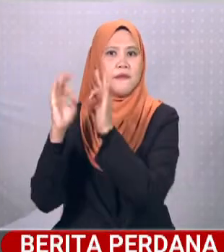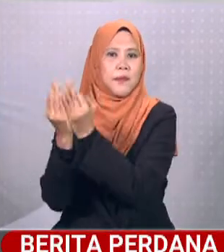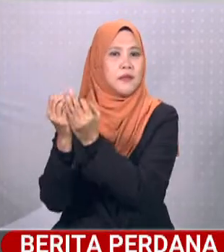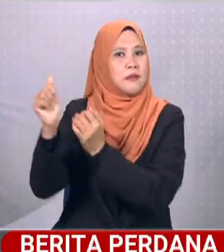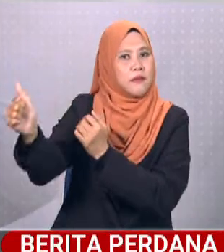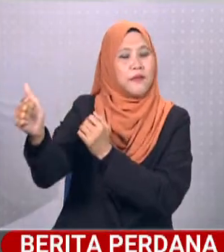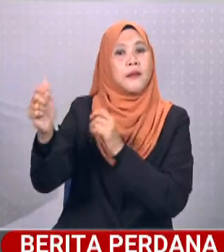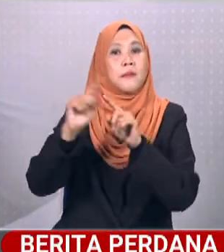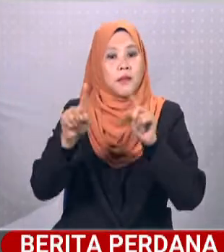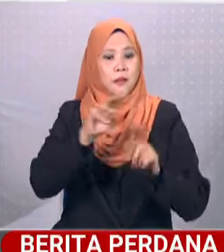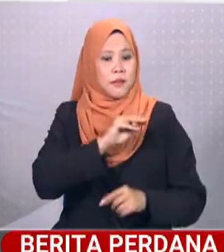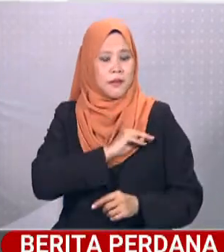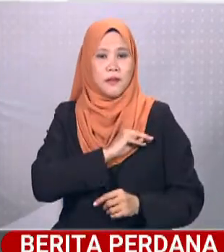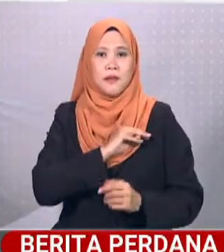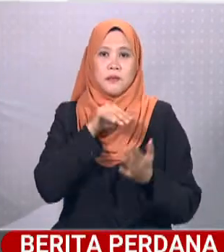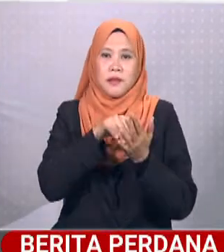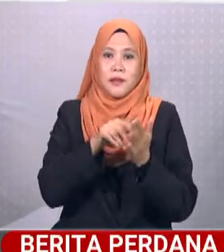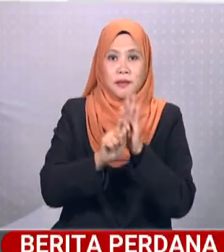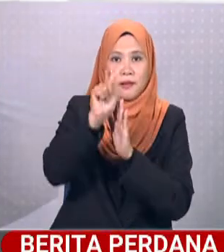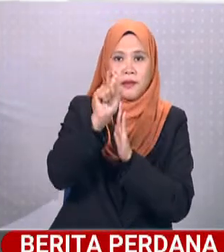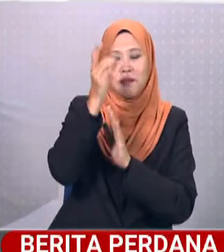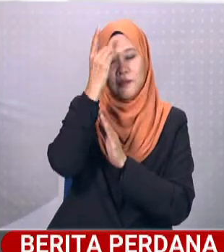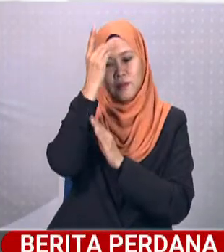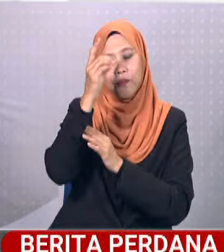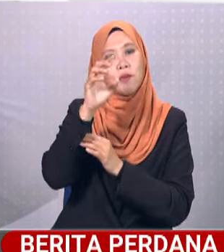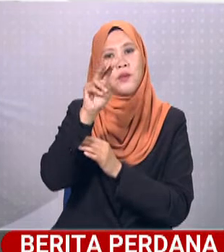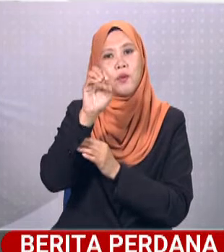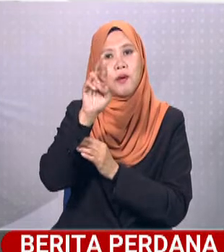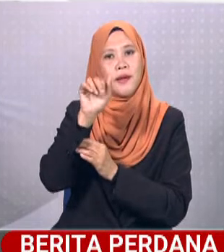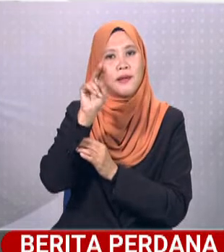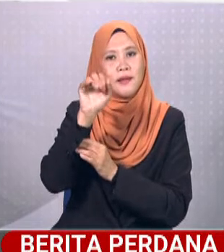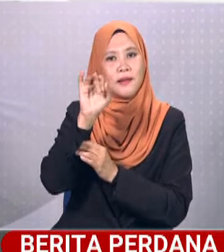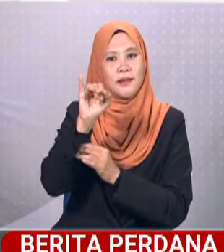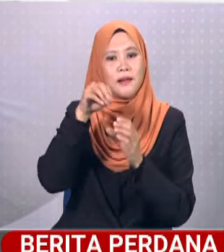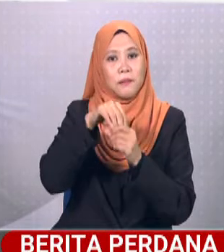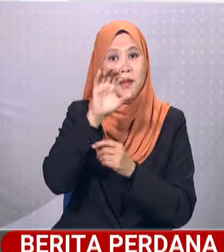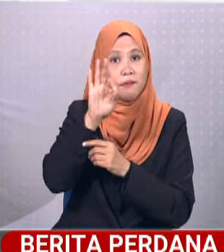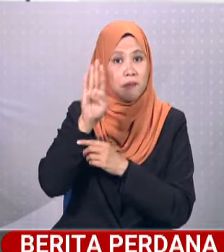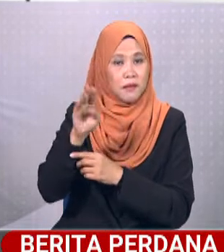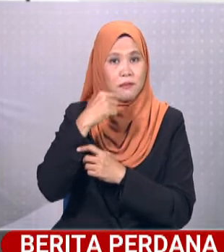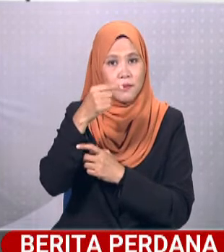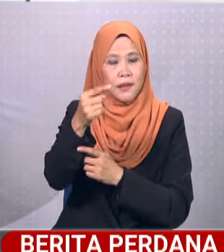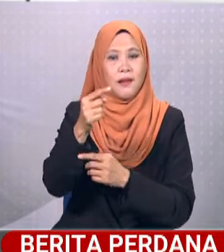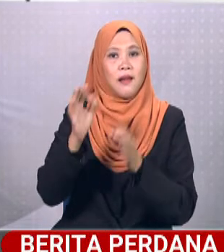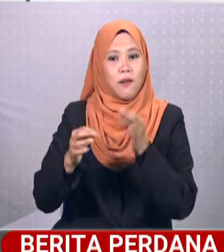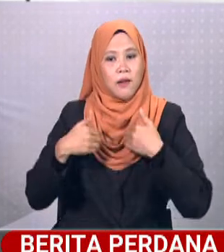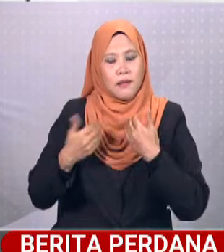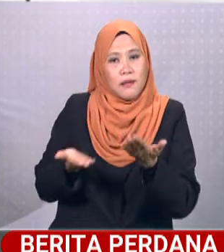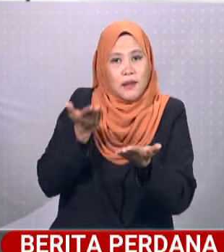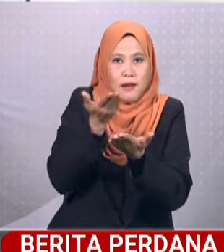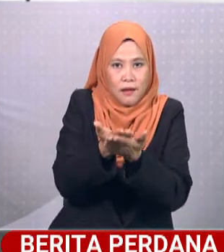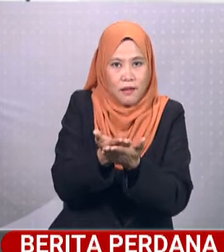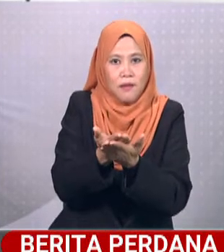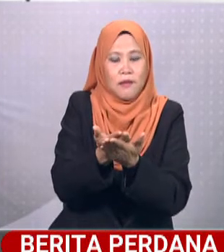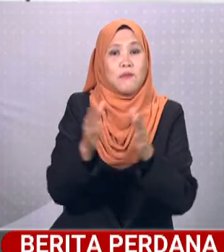masing-masing. Menteri Pengajian Tinggi Datuk Dr. Noraini Ahmad menerusi Facebooknya berkata, sekiranya ada yang bercadang untuk berbuat